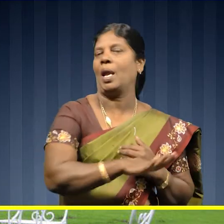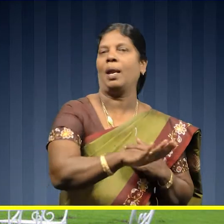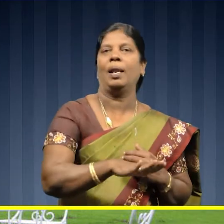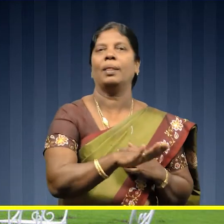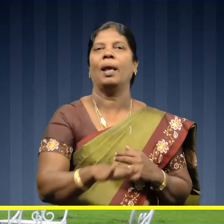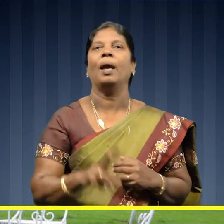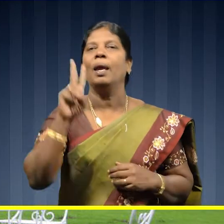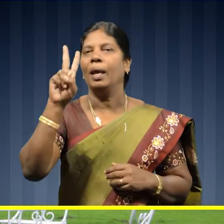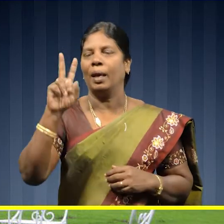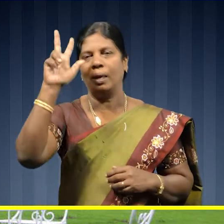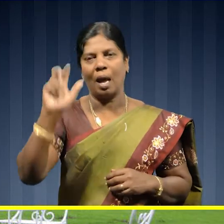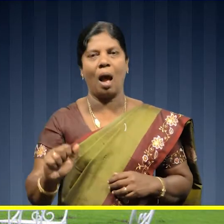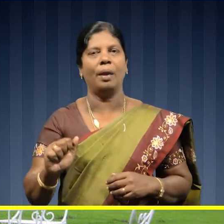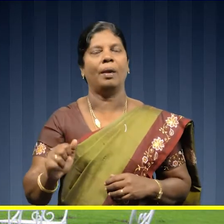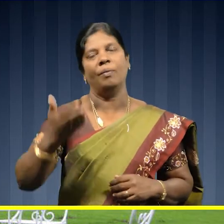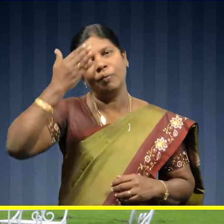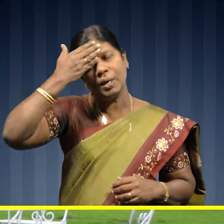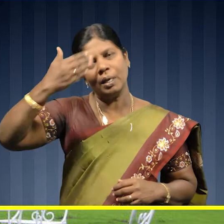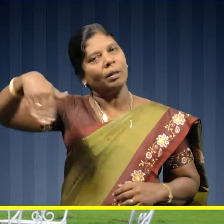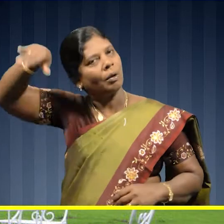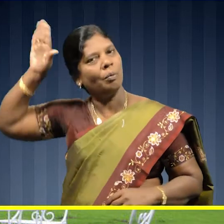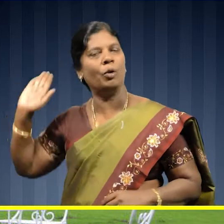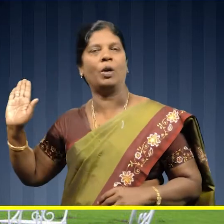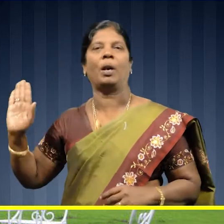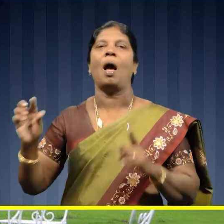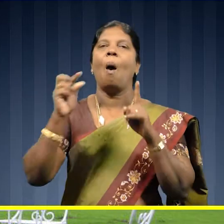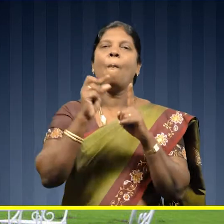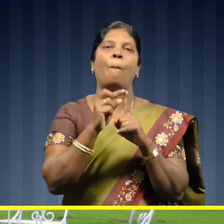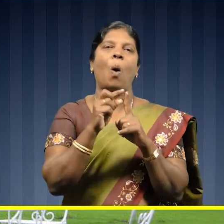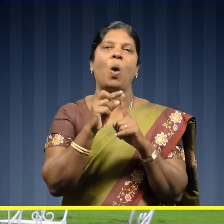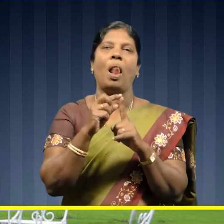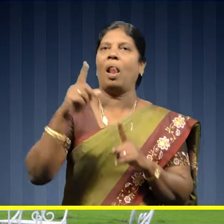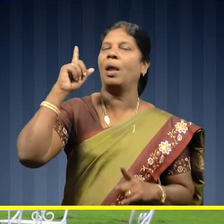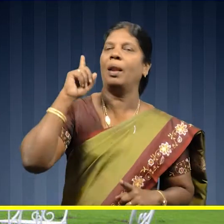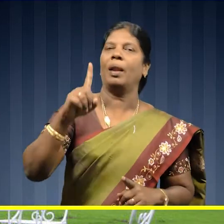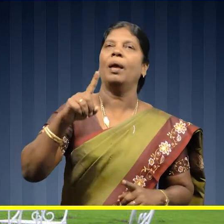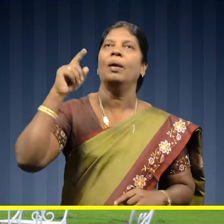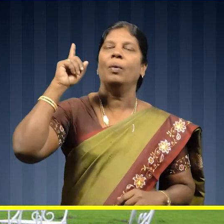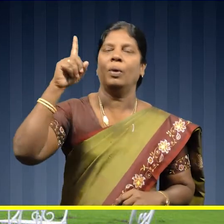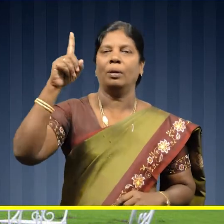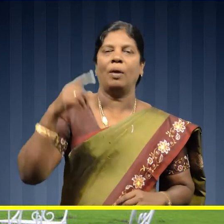நகரத்தில் 2000 ஆண்டுகளுக்கு முன்பதாக பவுல் என்கிற